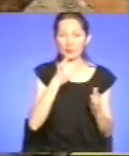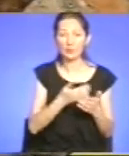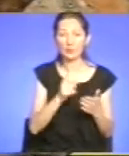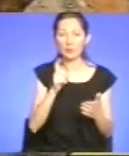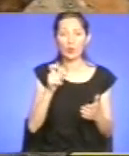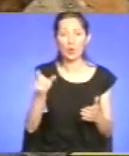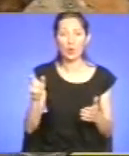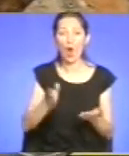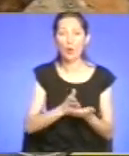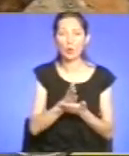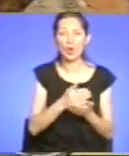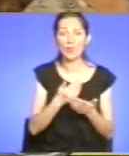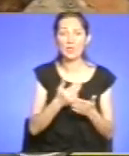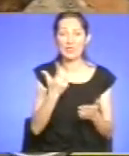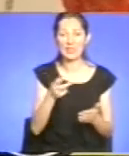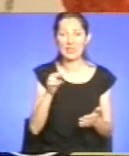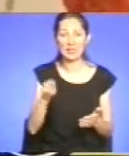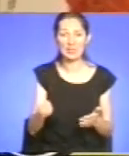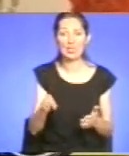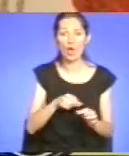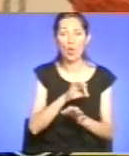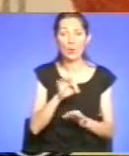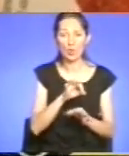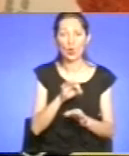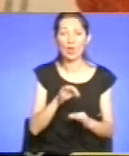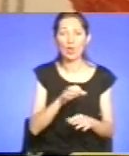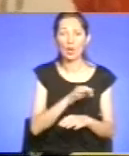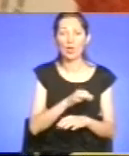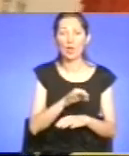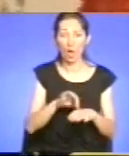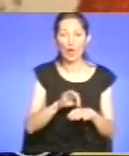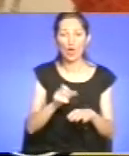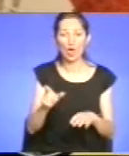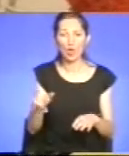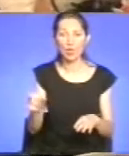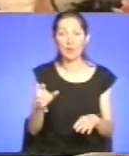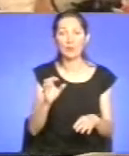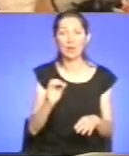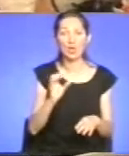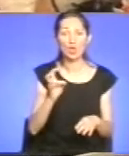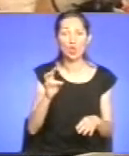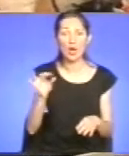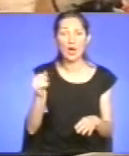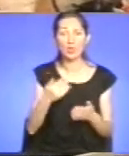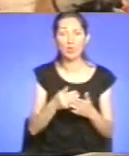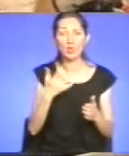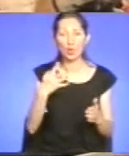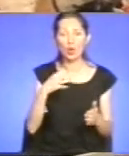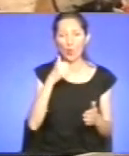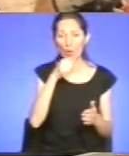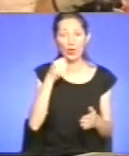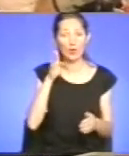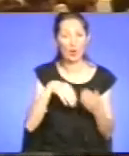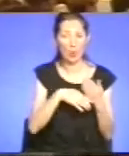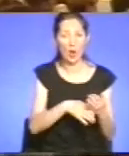ентузіастів обслуговують понад 3 тисячі одиноких і немічних краян. Ірина Соляник майже 40 років допомагає соціально незахищеним. На